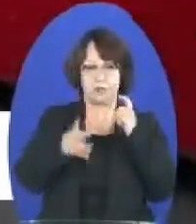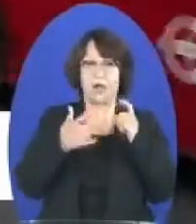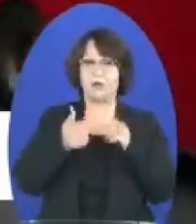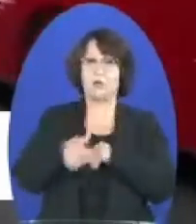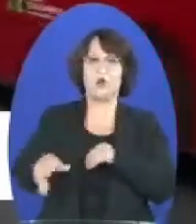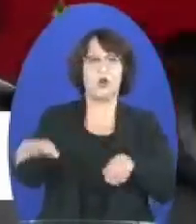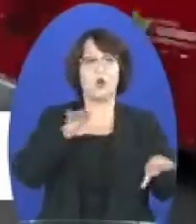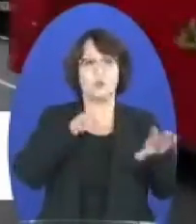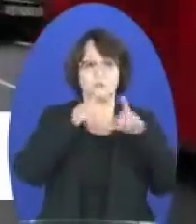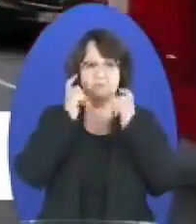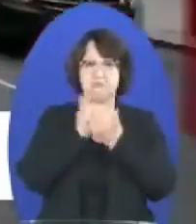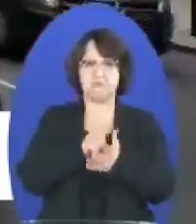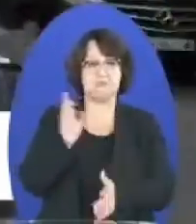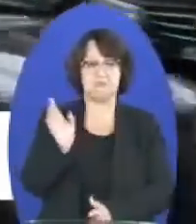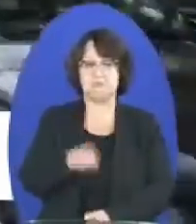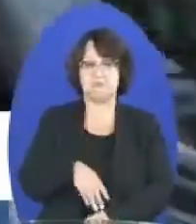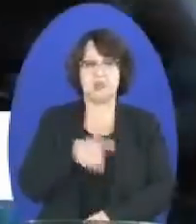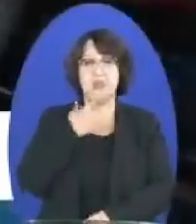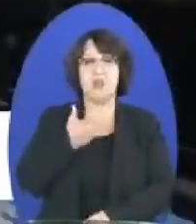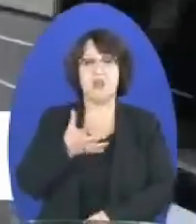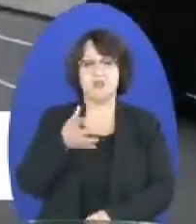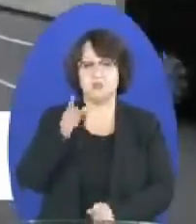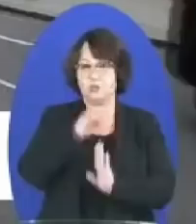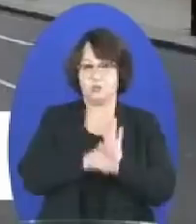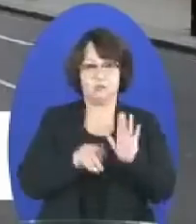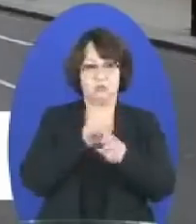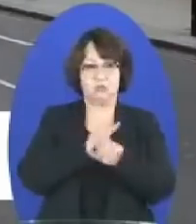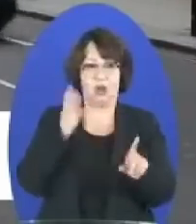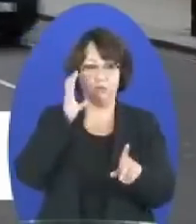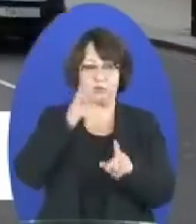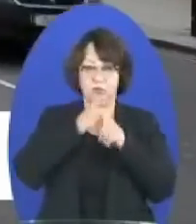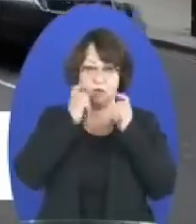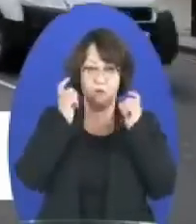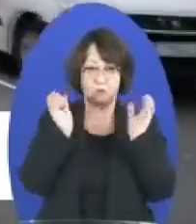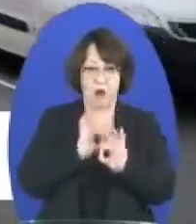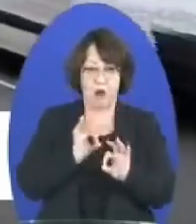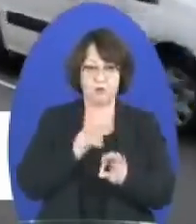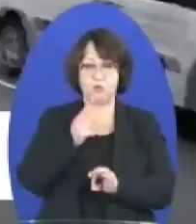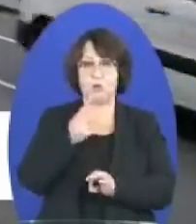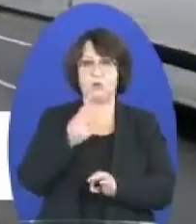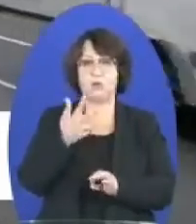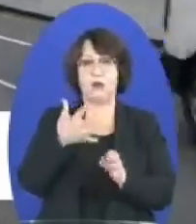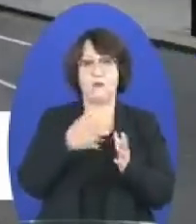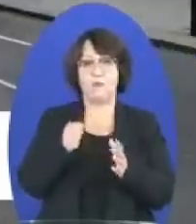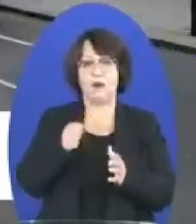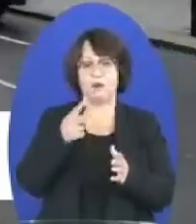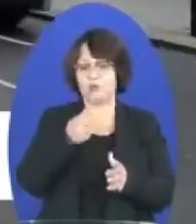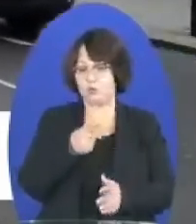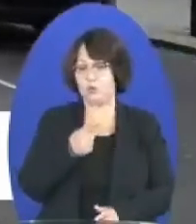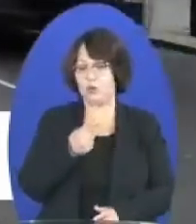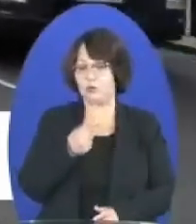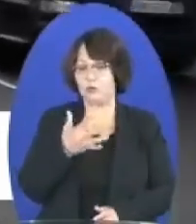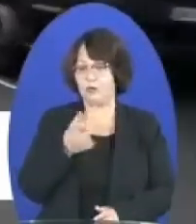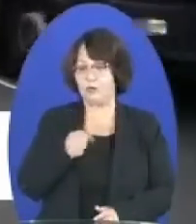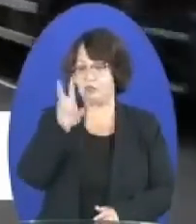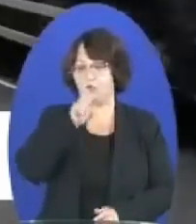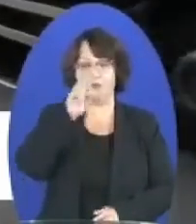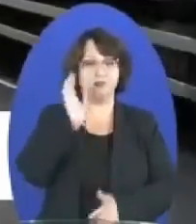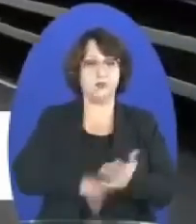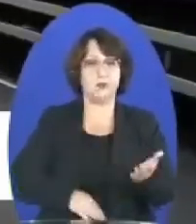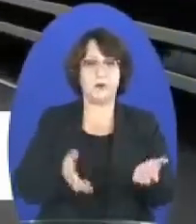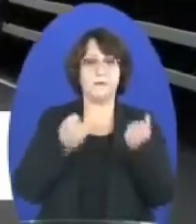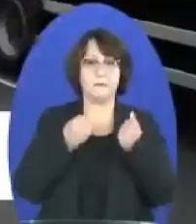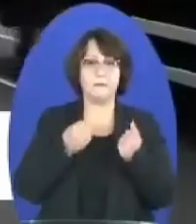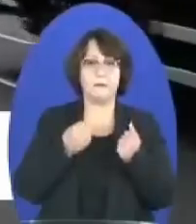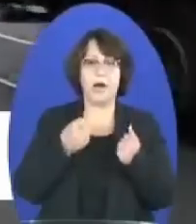байгаа юм байна. Британд энэхүү журмыг зөрчвөл 125 Америк доллар хүртэлх мөнгөн торгууль ногдуулах юм байна. Одоогоор